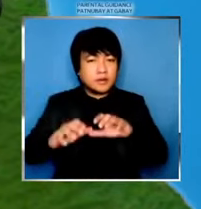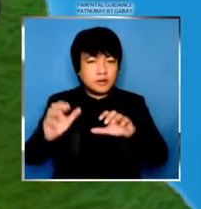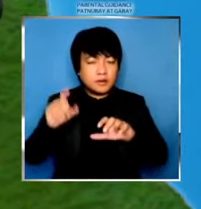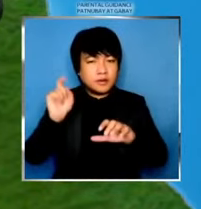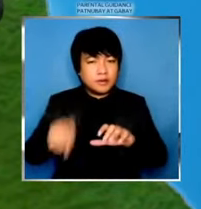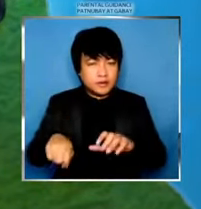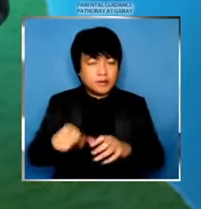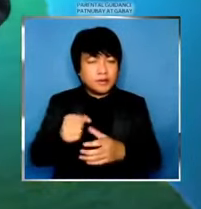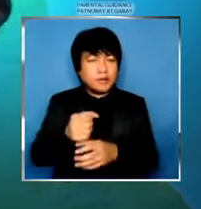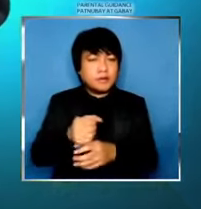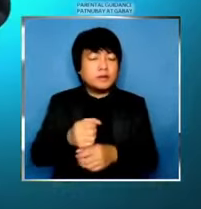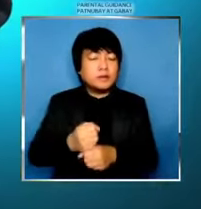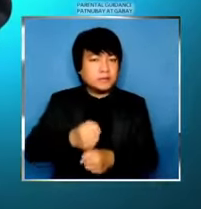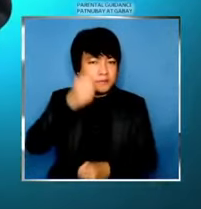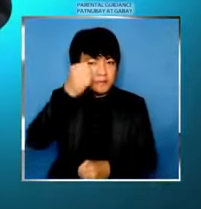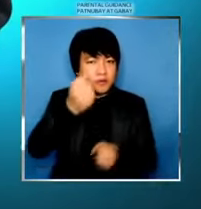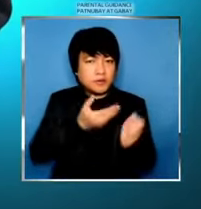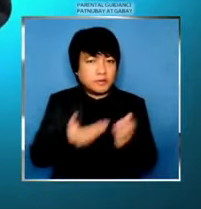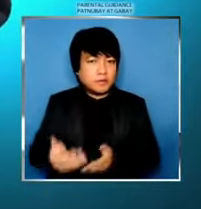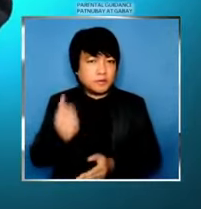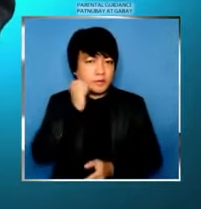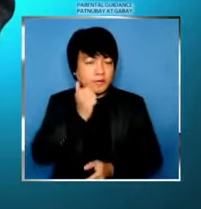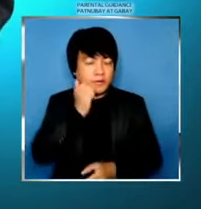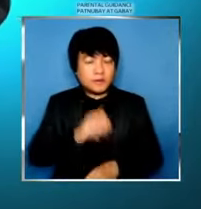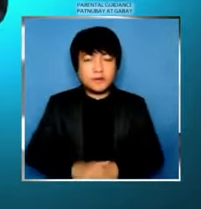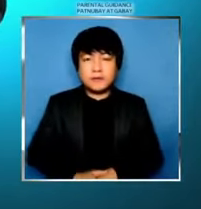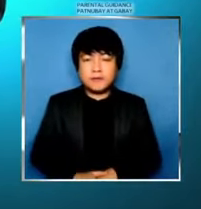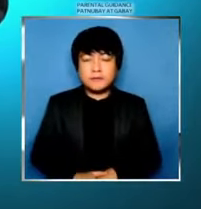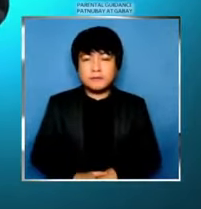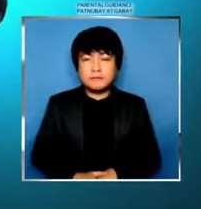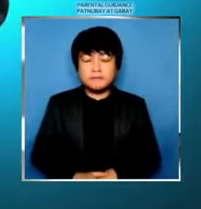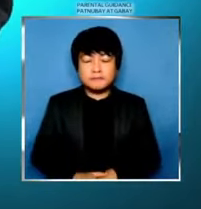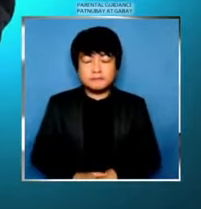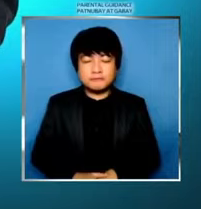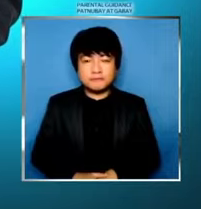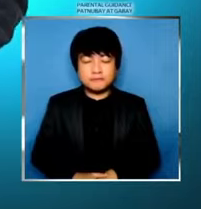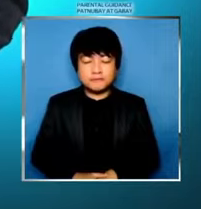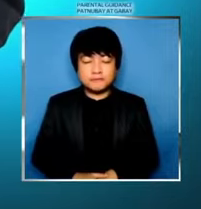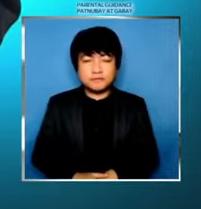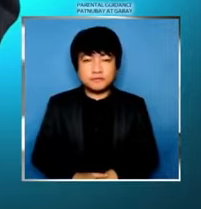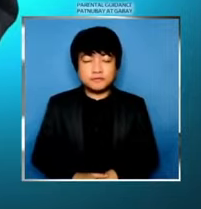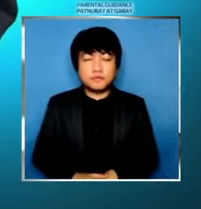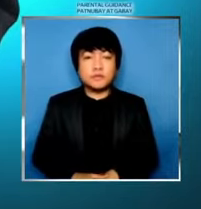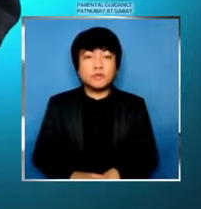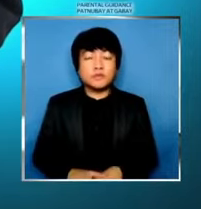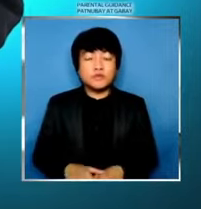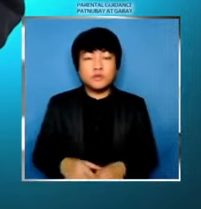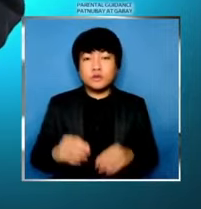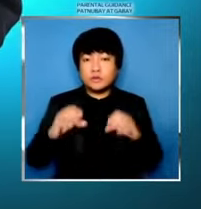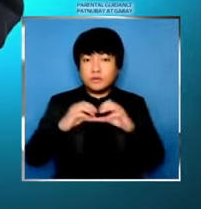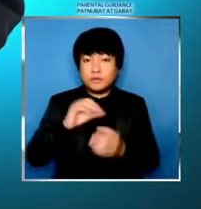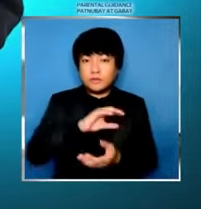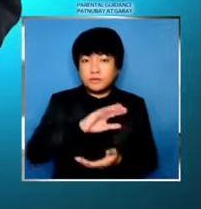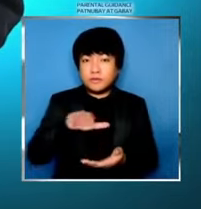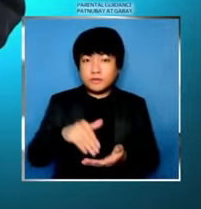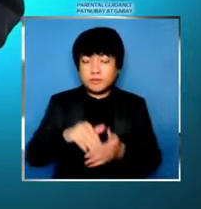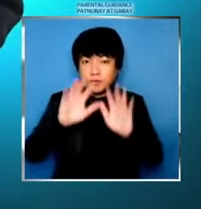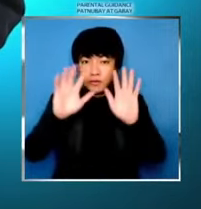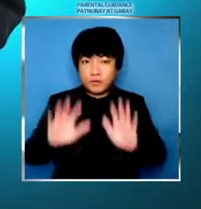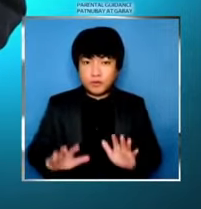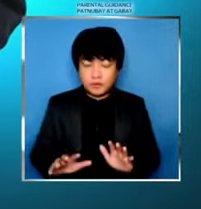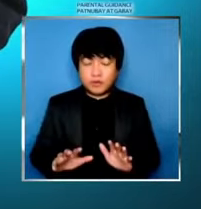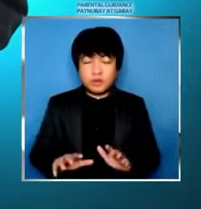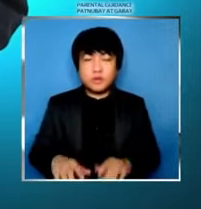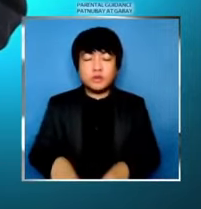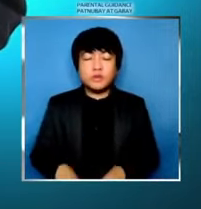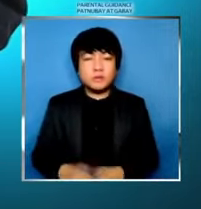kapuso. At yan ang latest sa lagay ng panahon. Ako si Anjo Pertiera. Ito ang GMA Integrated News Weather Center.